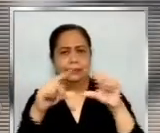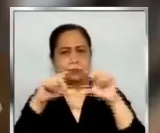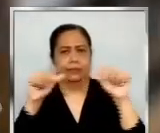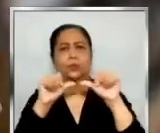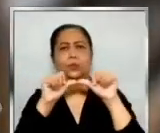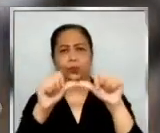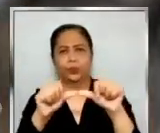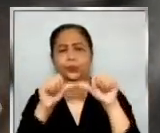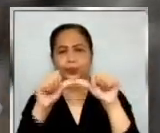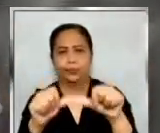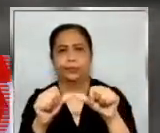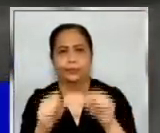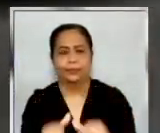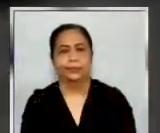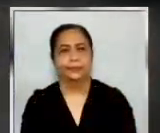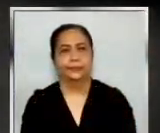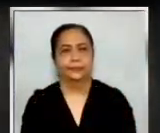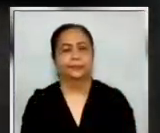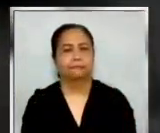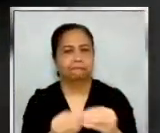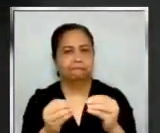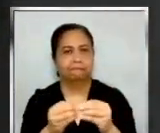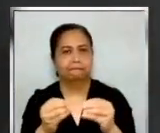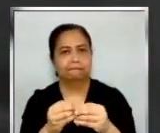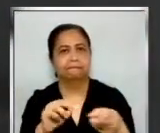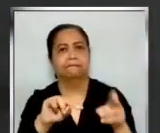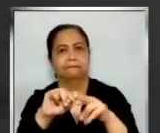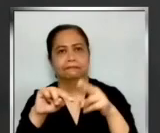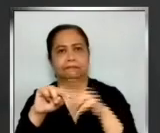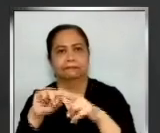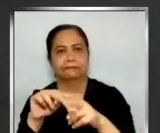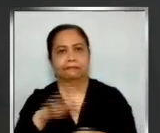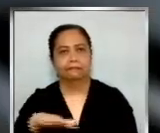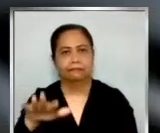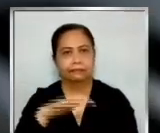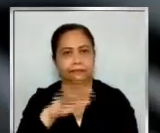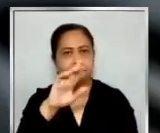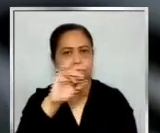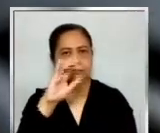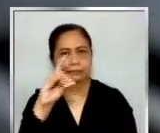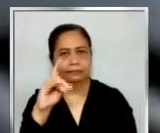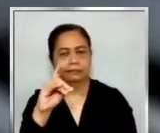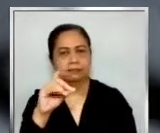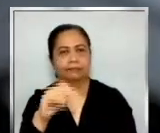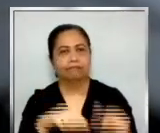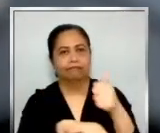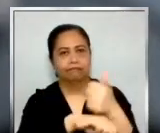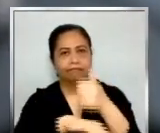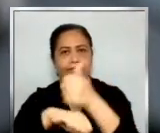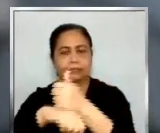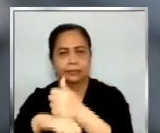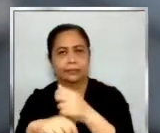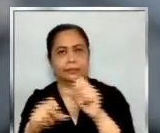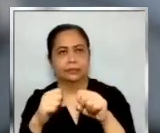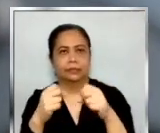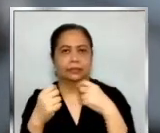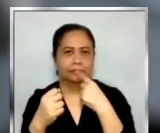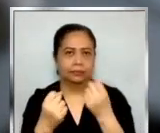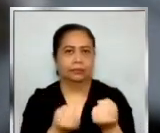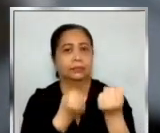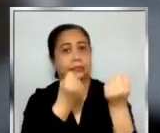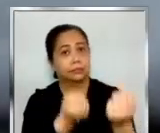stickers. Mag-intensify pa po nung pagdadagdag ng mga RFID offsite installations. So pwede po ang suggestion ni Sec yung sa